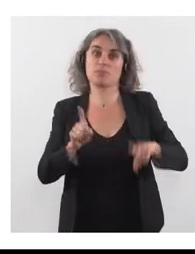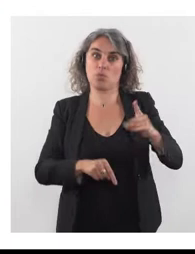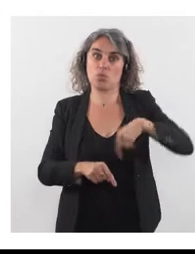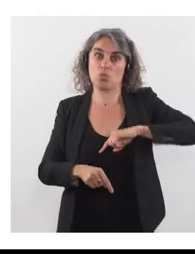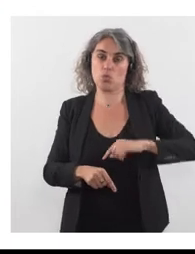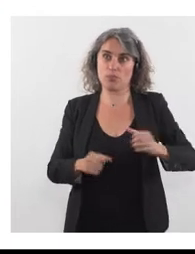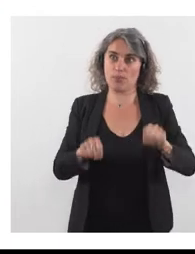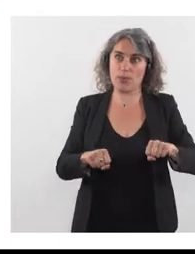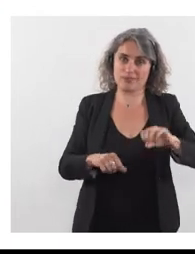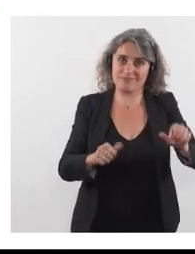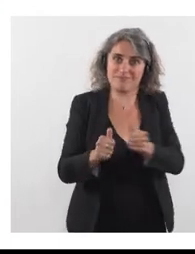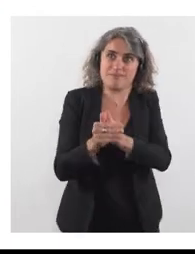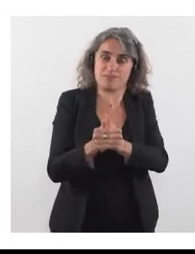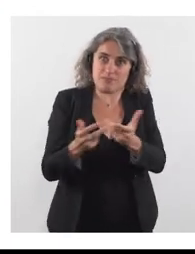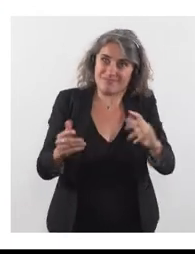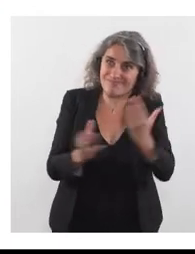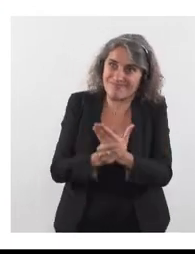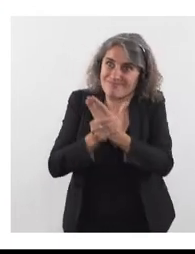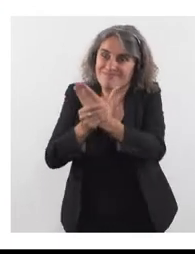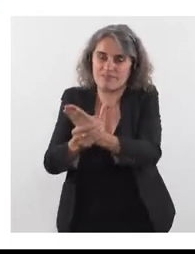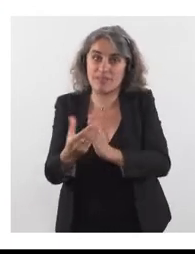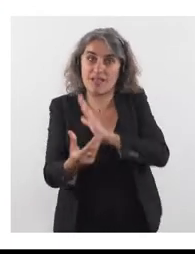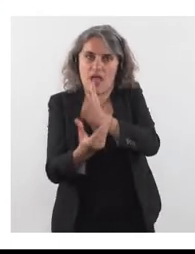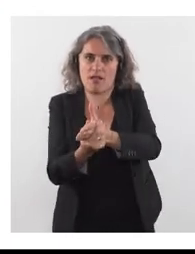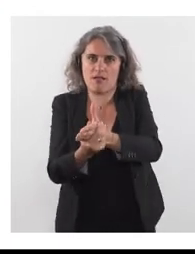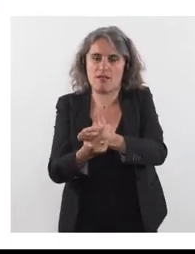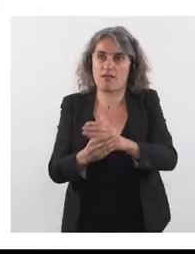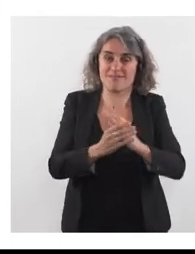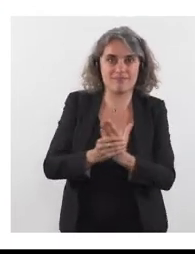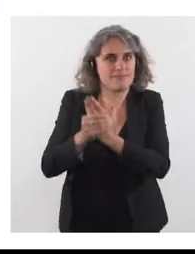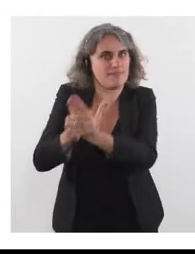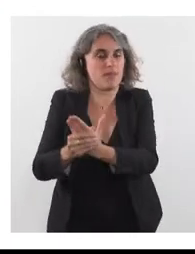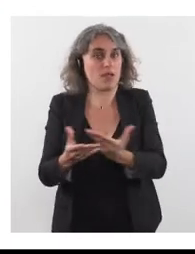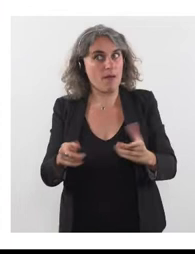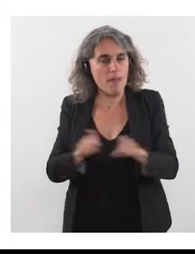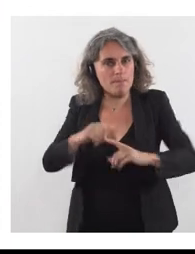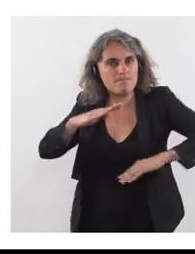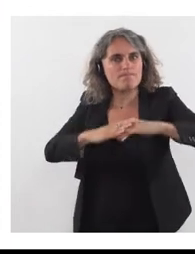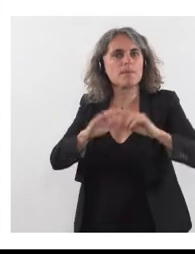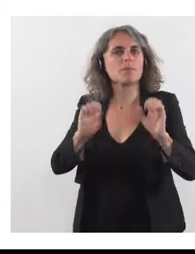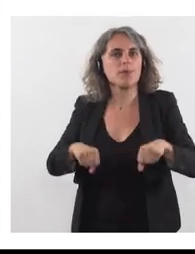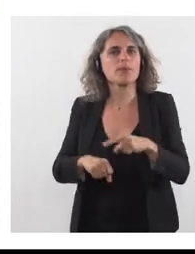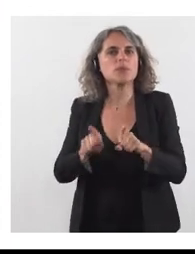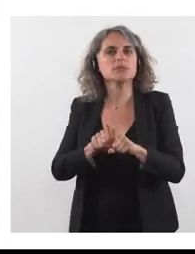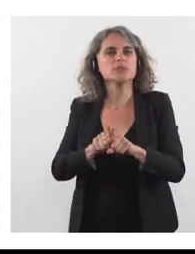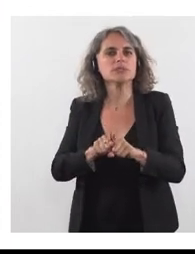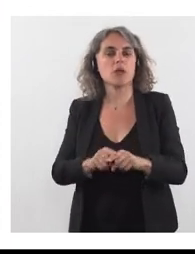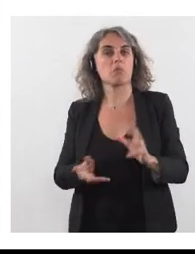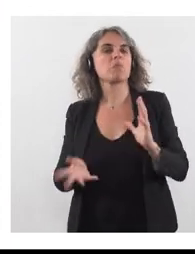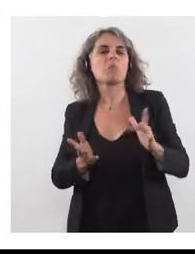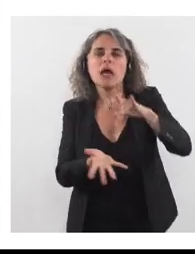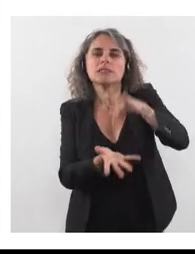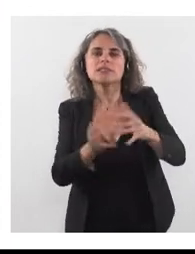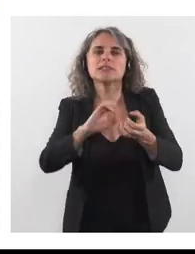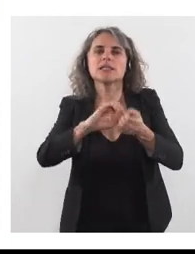curiae, ami de la cour, donc en tant que partie intervenante, à nouveau est assez restreint. Et d'après ce que j'ai, mes vérifications sur le